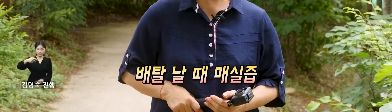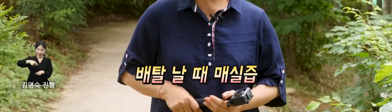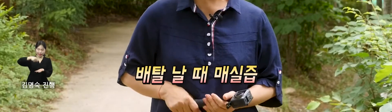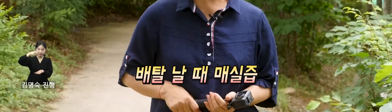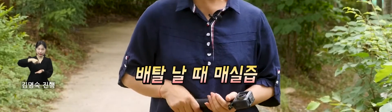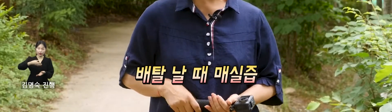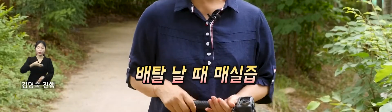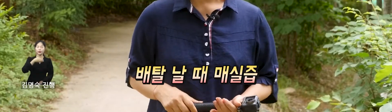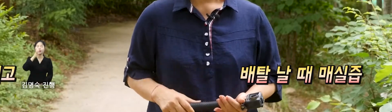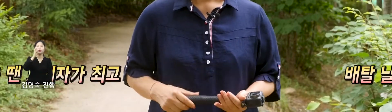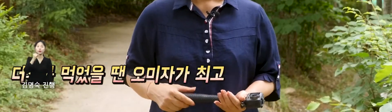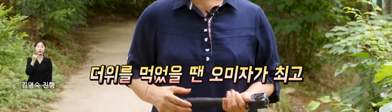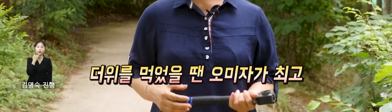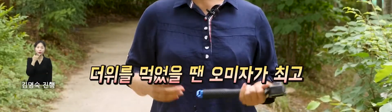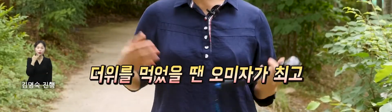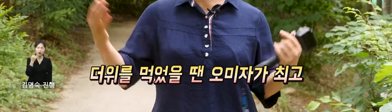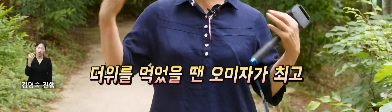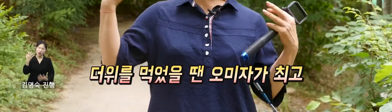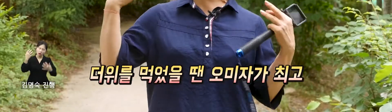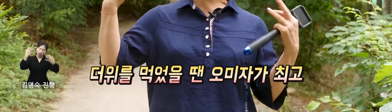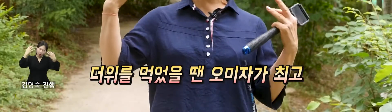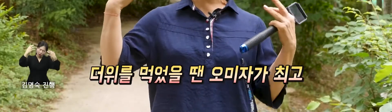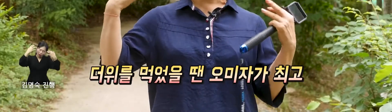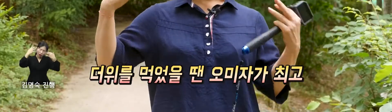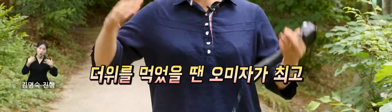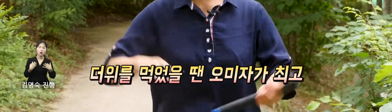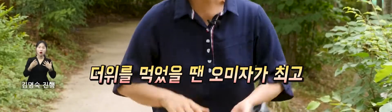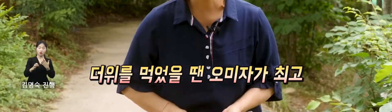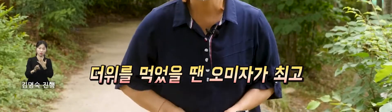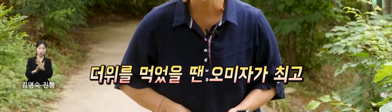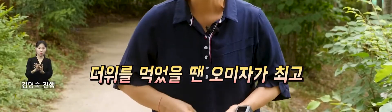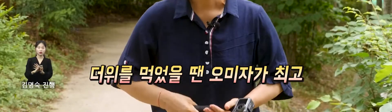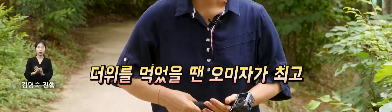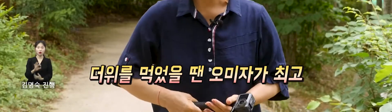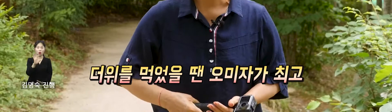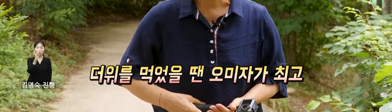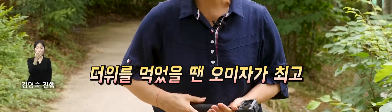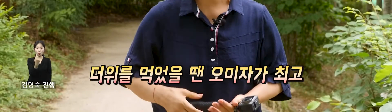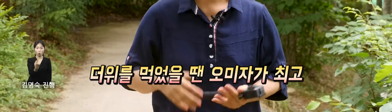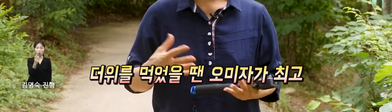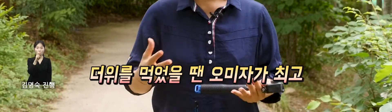좀 드시면 좋겠고요. 그 다음에 더위를 먹었어요 이럴 때는